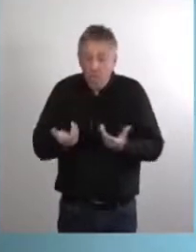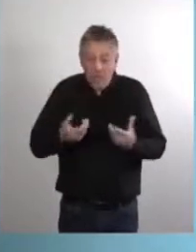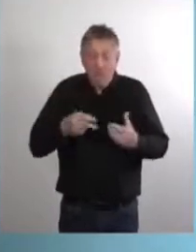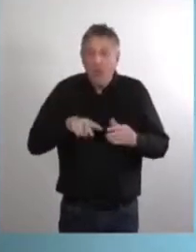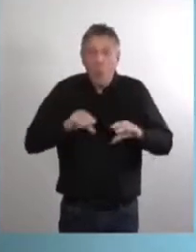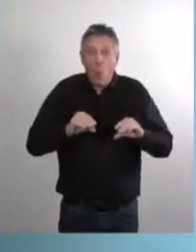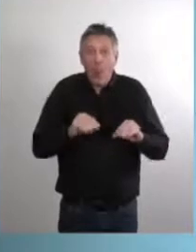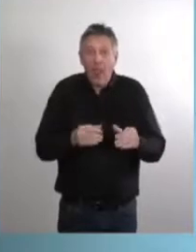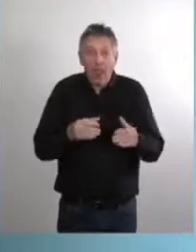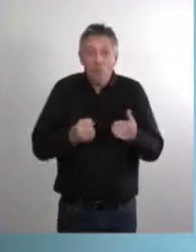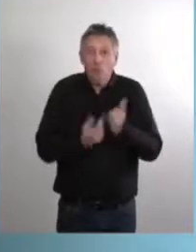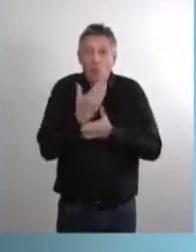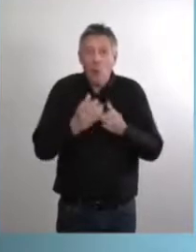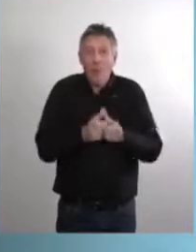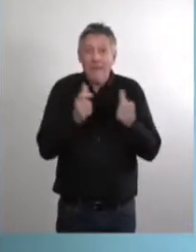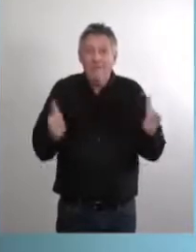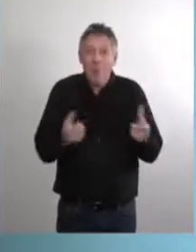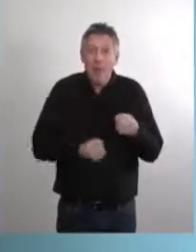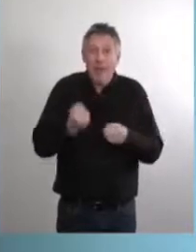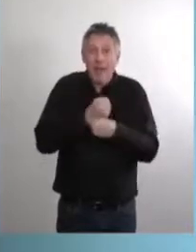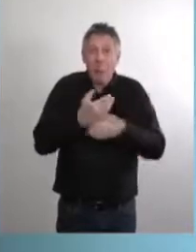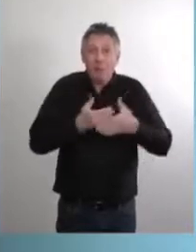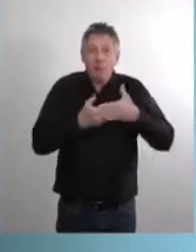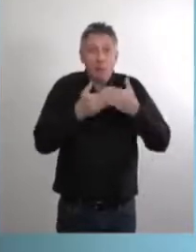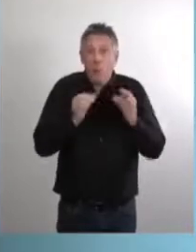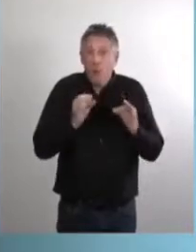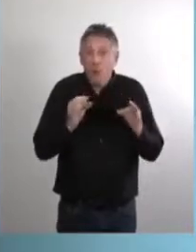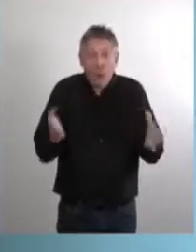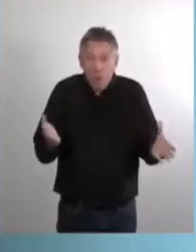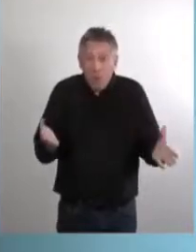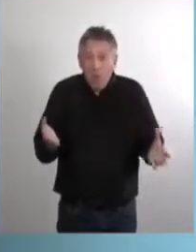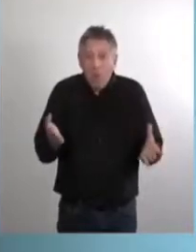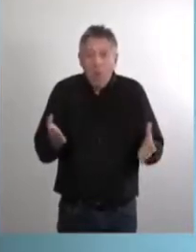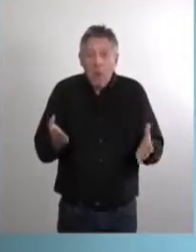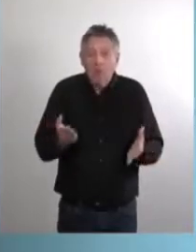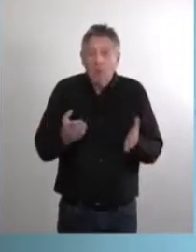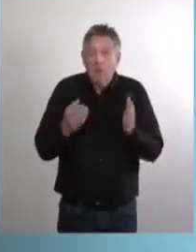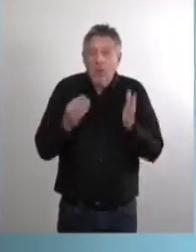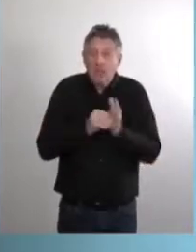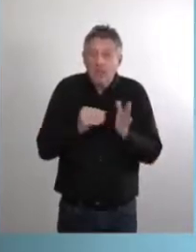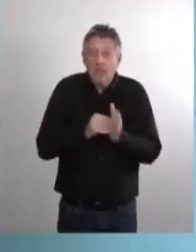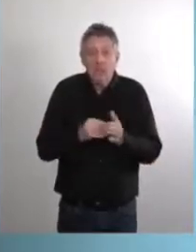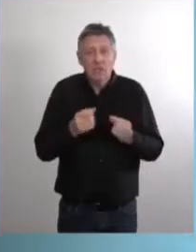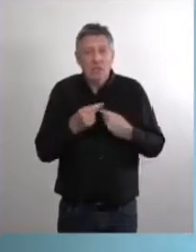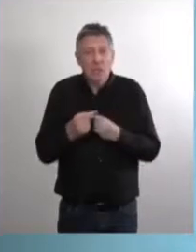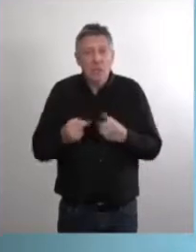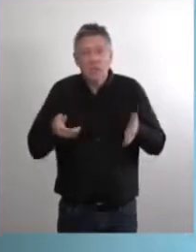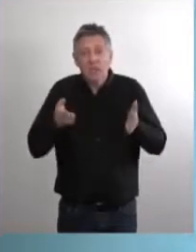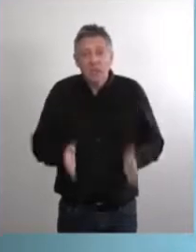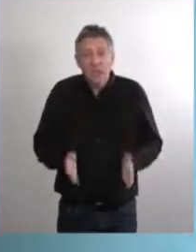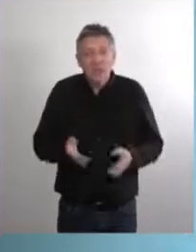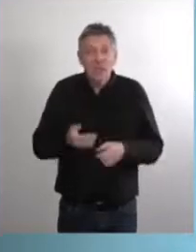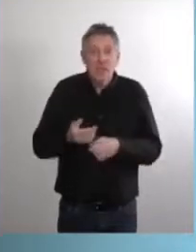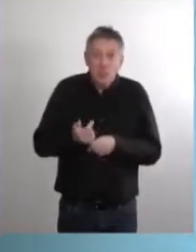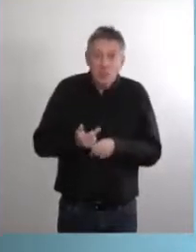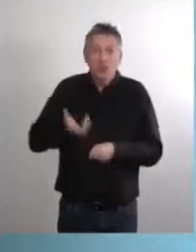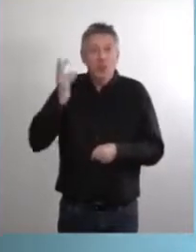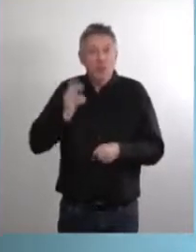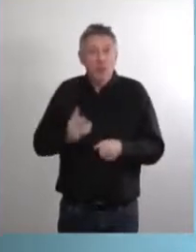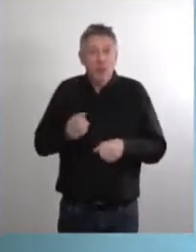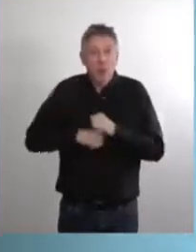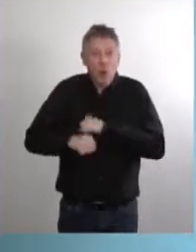présenté. C'est, j'imagine, rédigé par le cabinet avec l'élu, mais ce n'est en rien un rapport